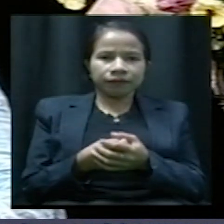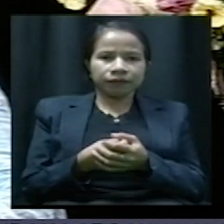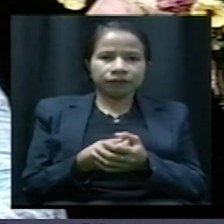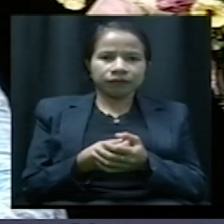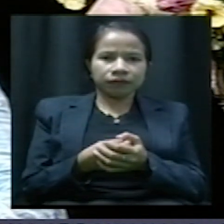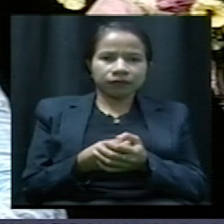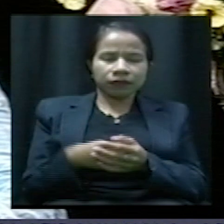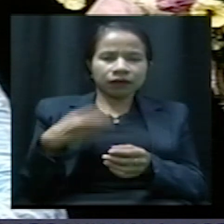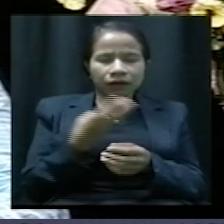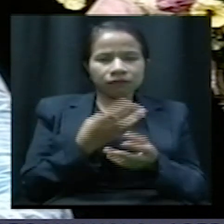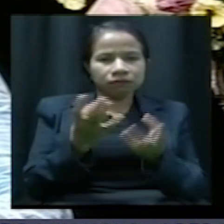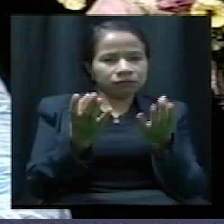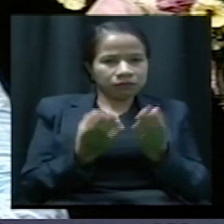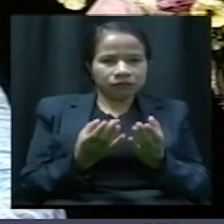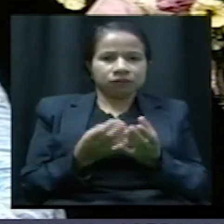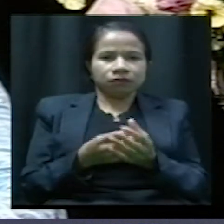ami asang